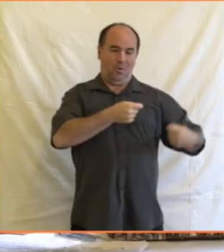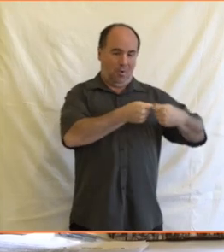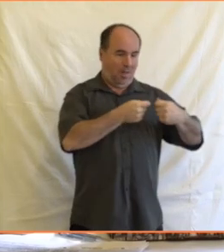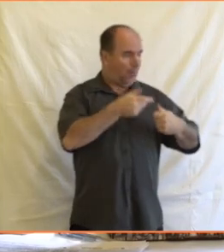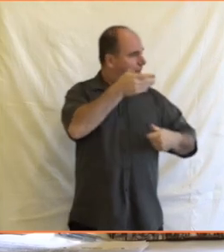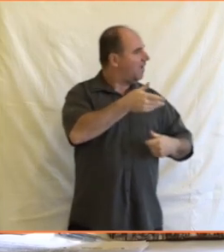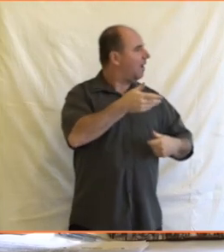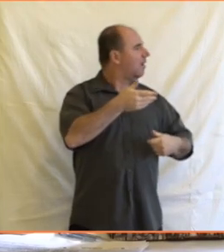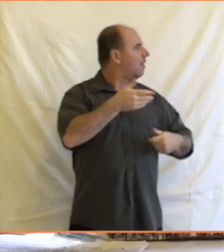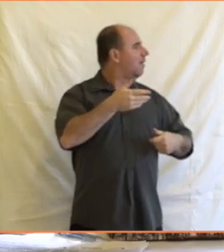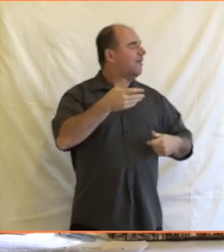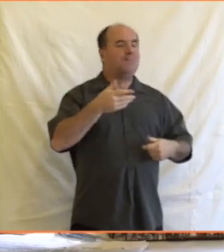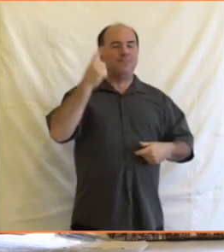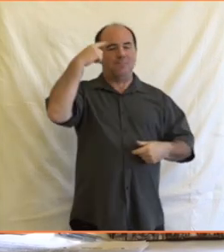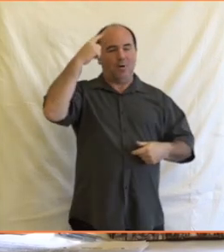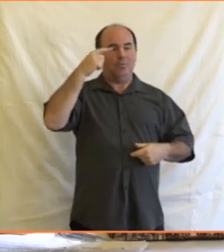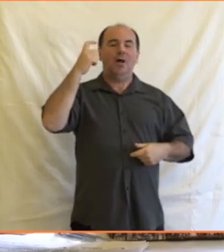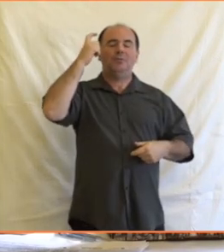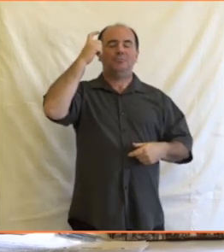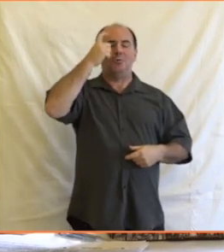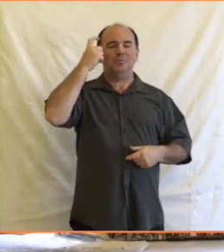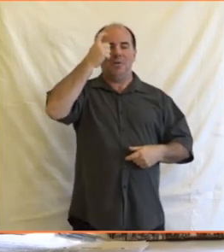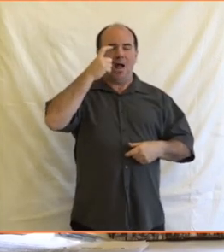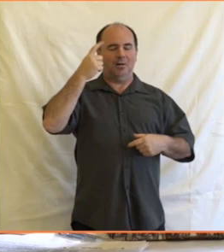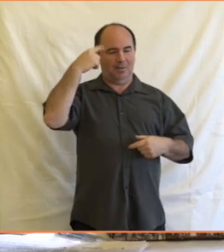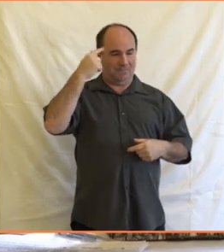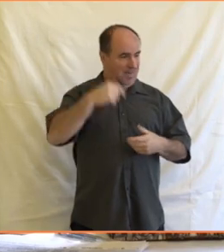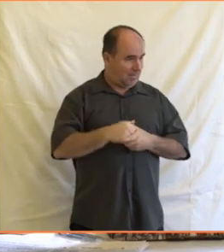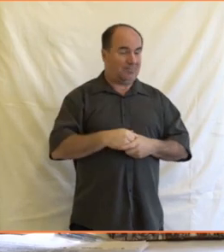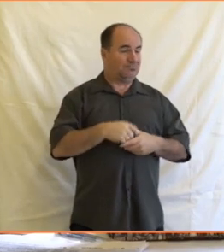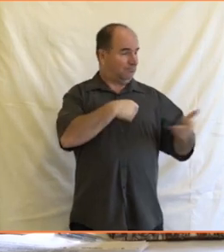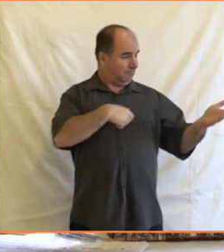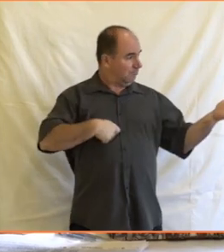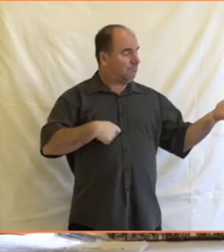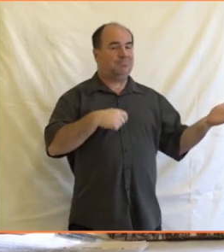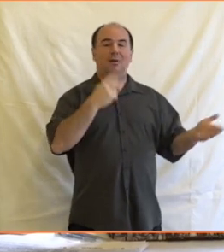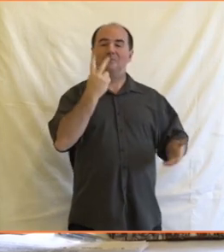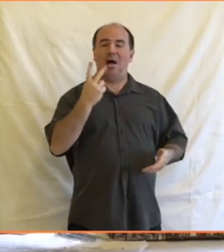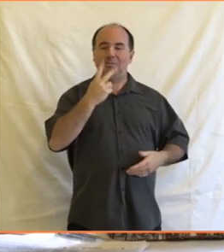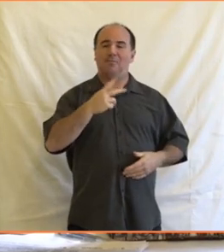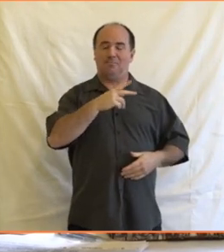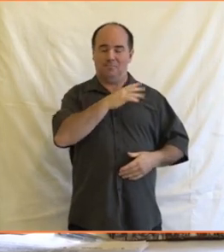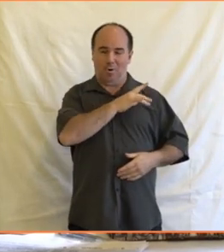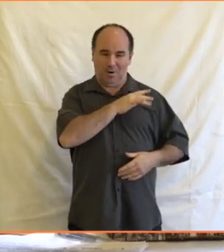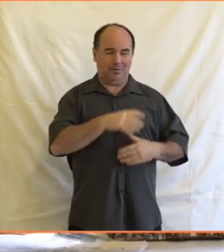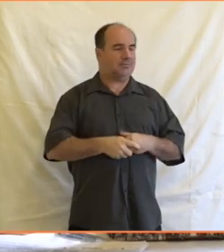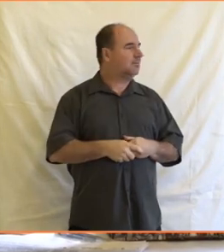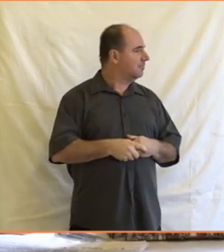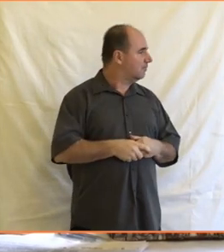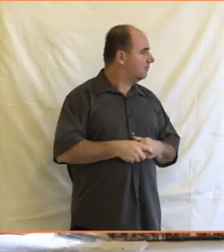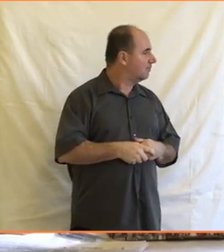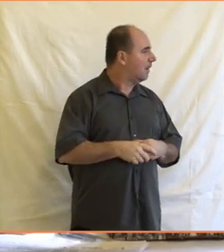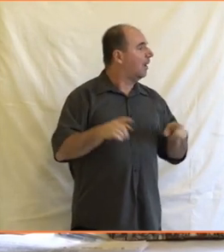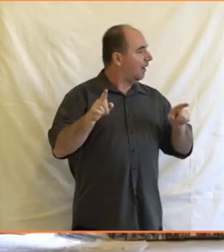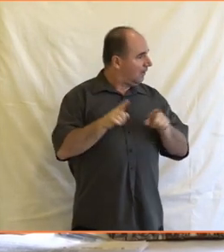reprezentuje pan Václav Moravec. Prague Center for Media Skills, který tuto nevládní organizaci zde